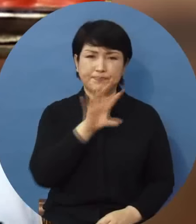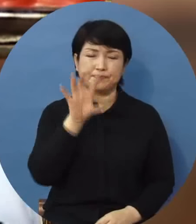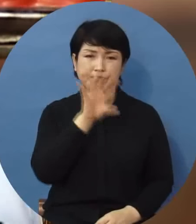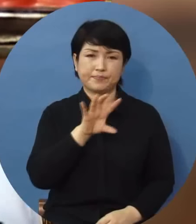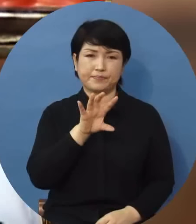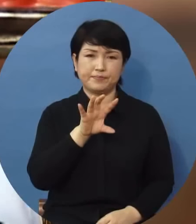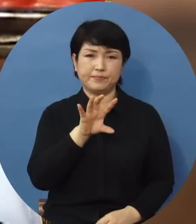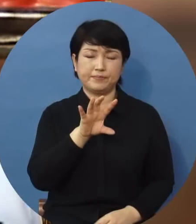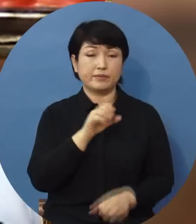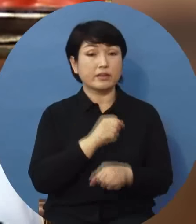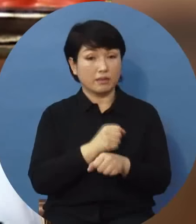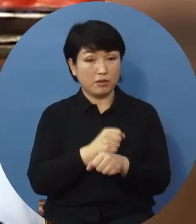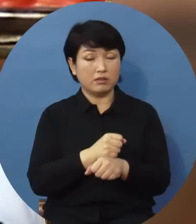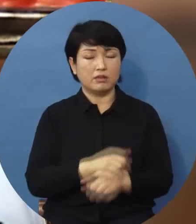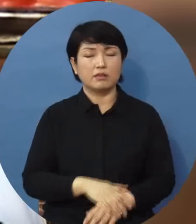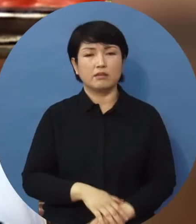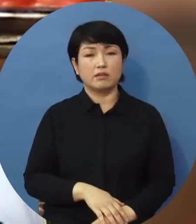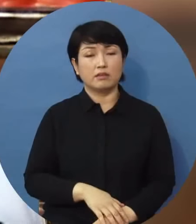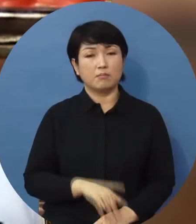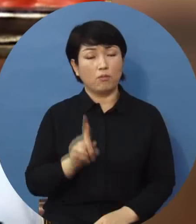연습을 하면, 즉